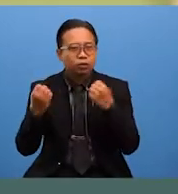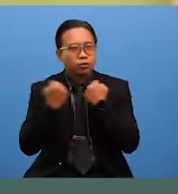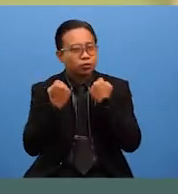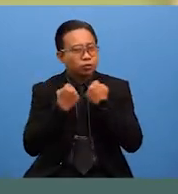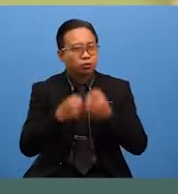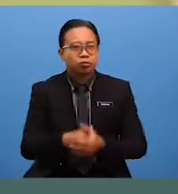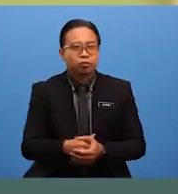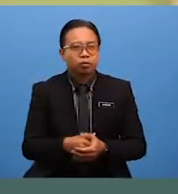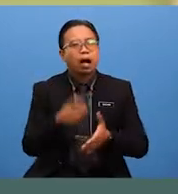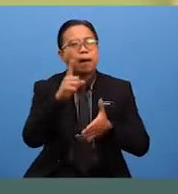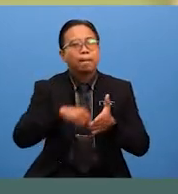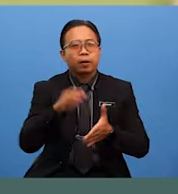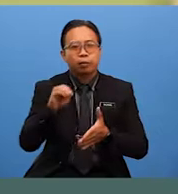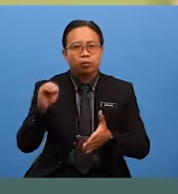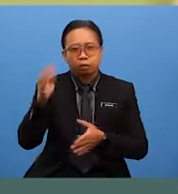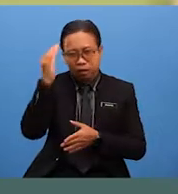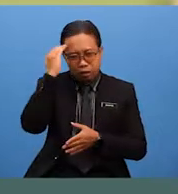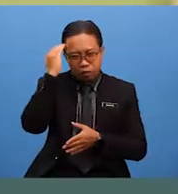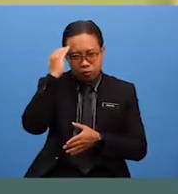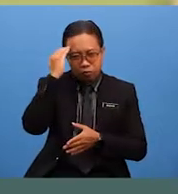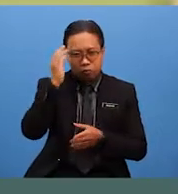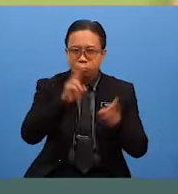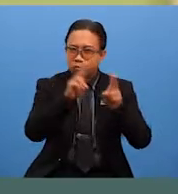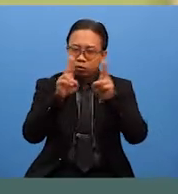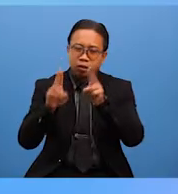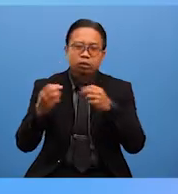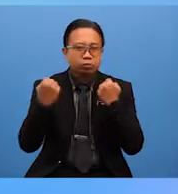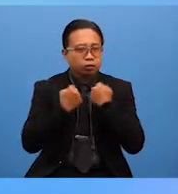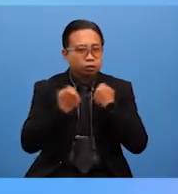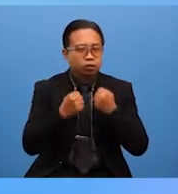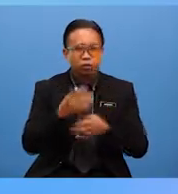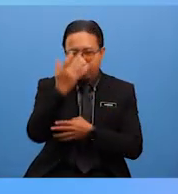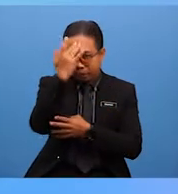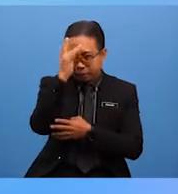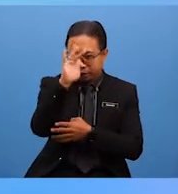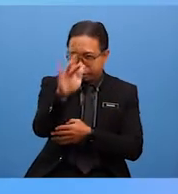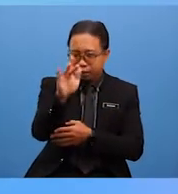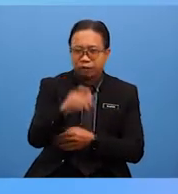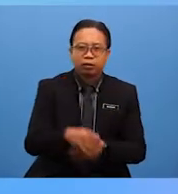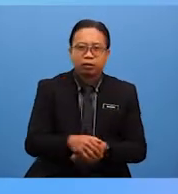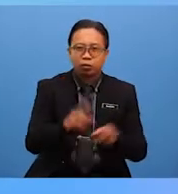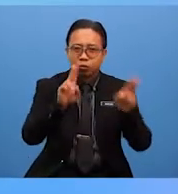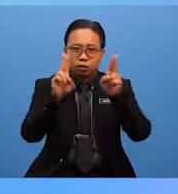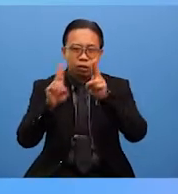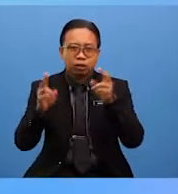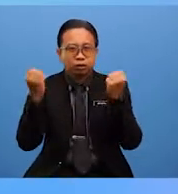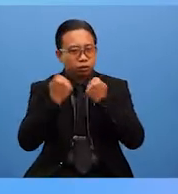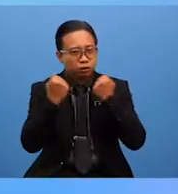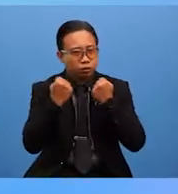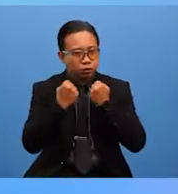apa yang murid-murid tahu tentang udara sejuk Panca udara sejuk